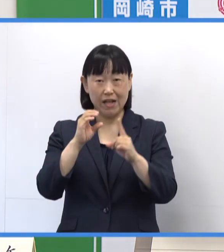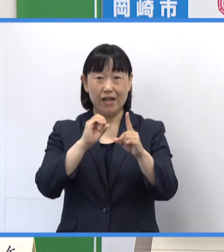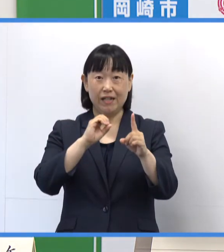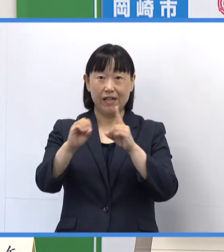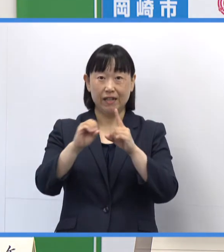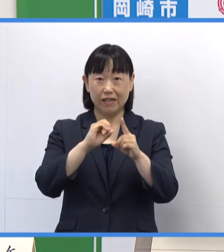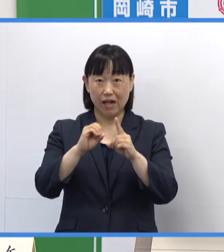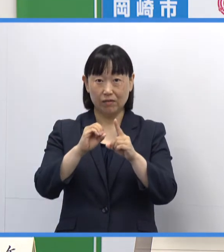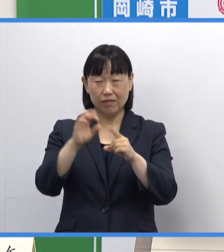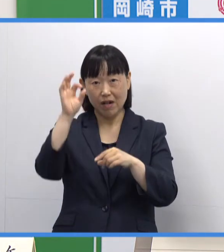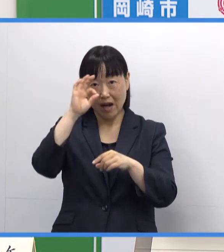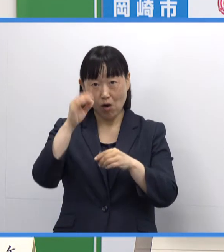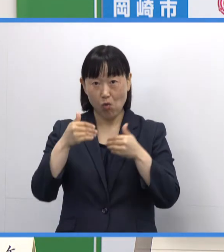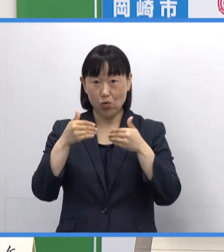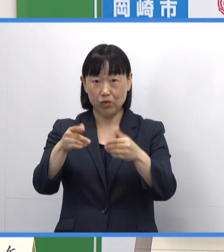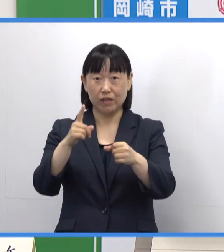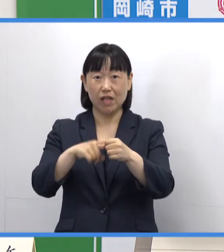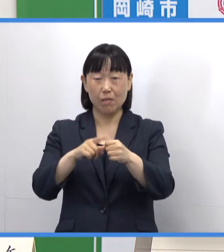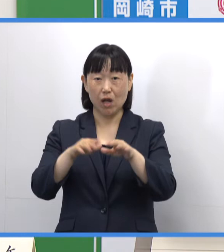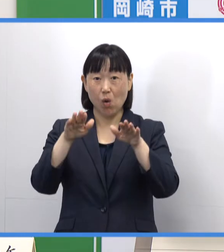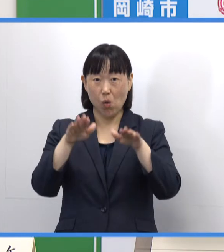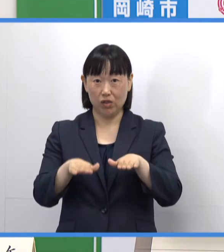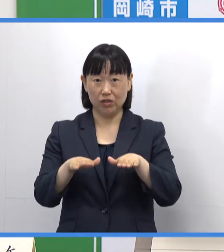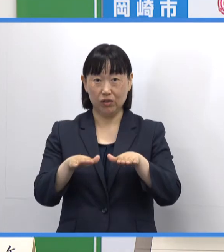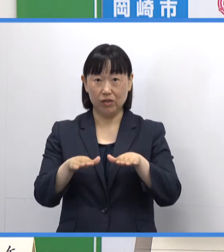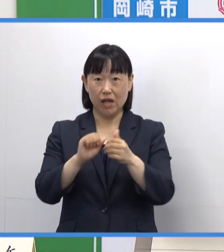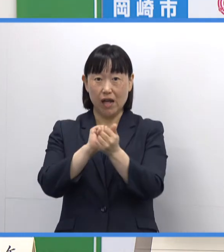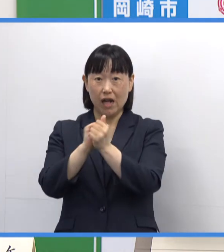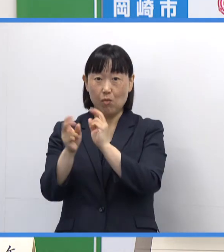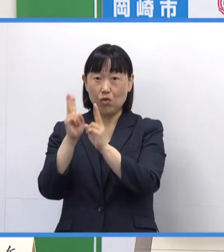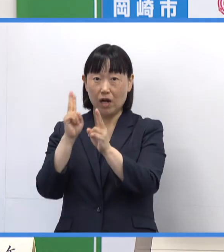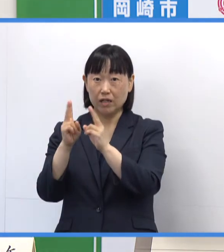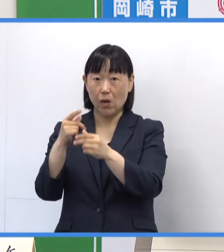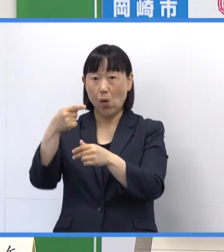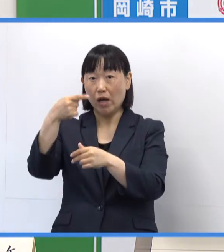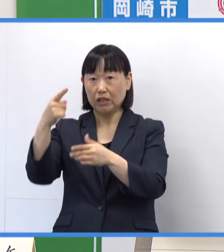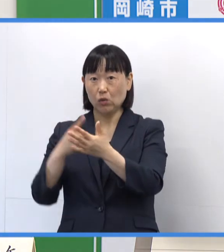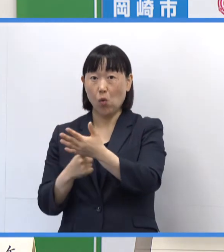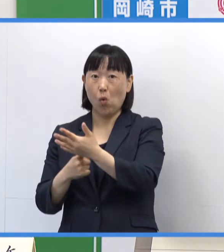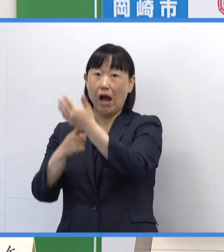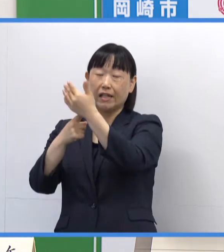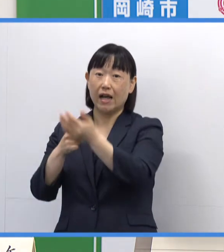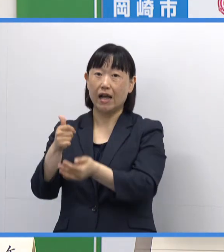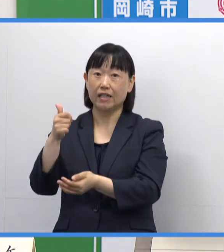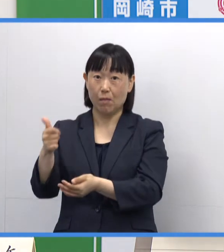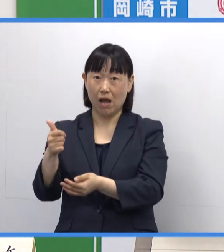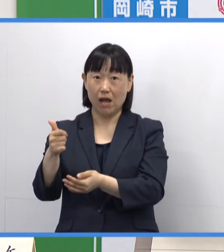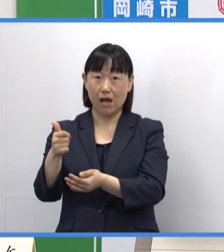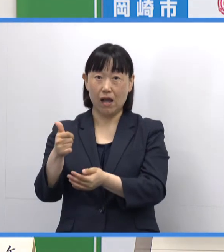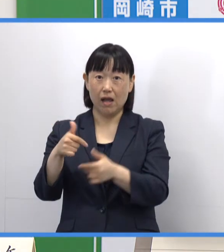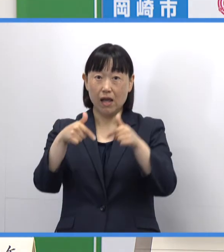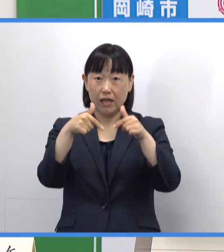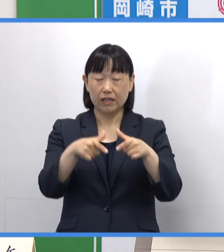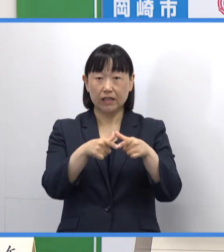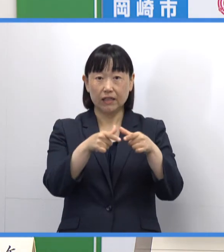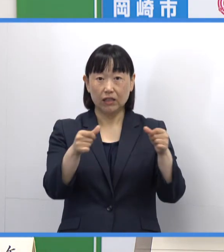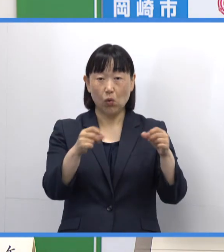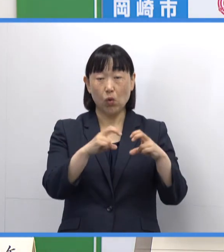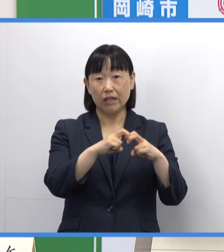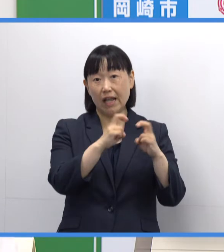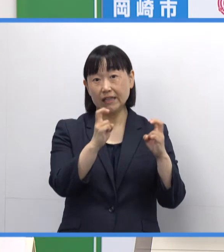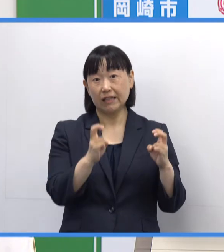図るため、本日株式会社ひとはた様、西日本電信電話株式会社様